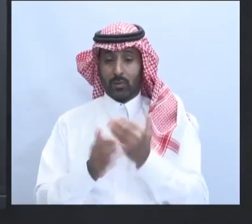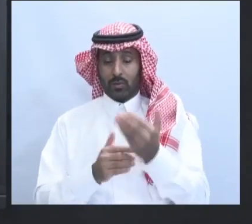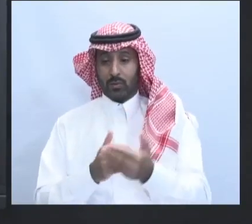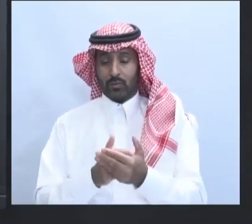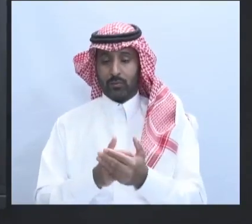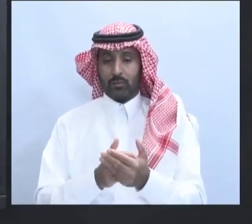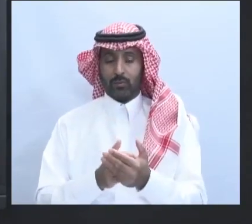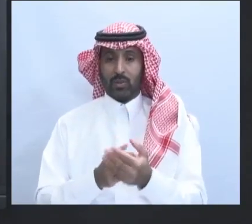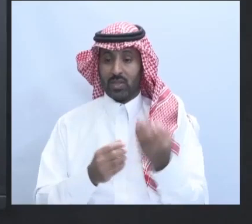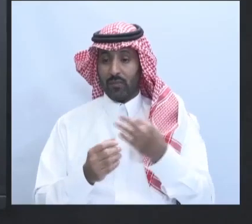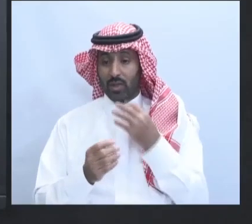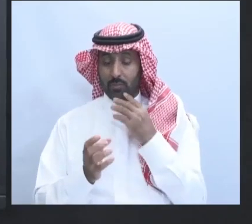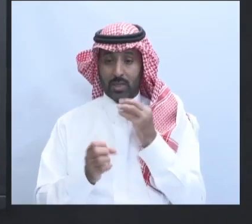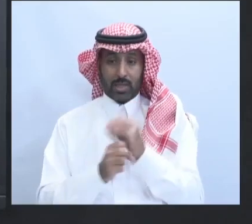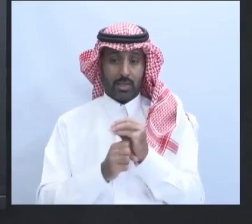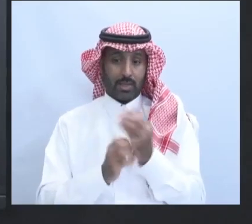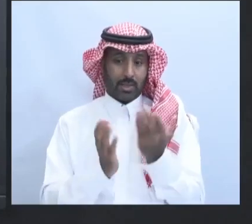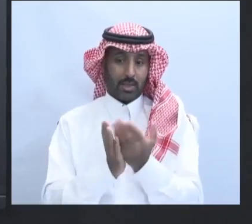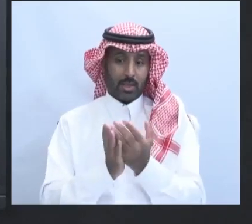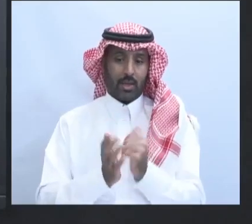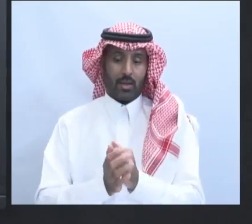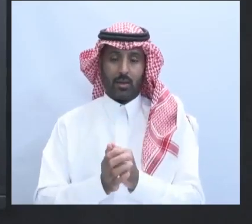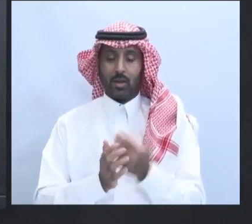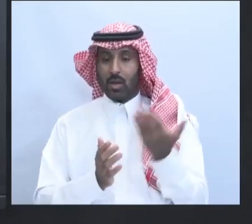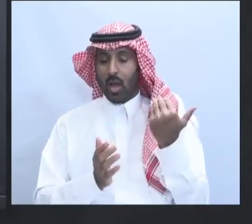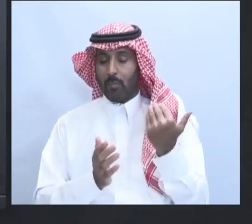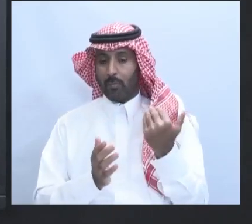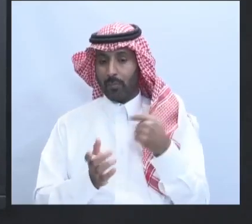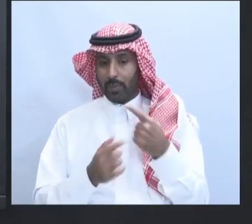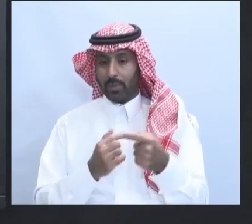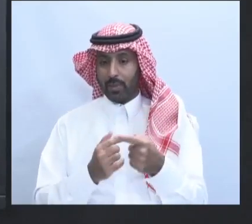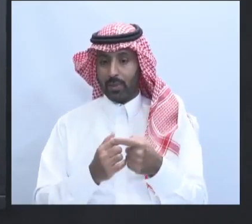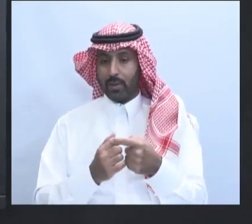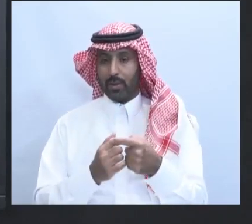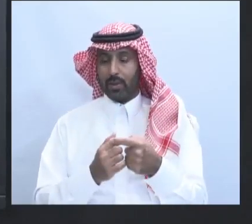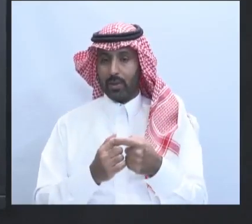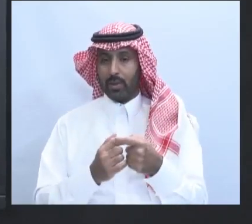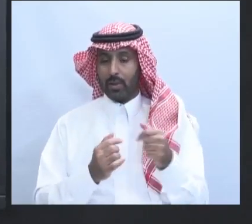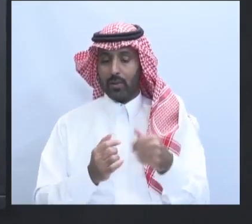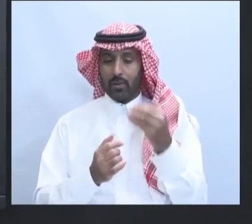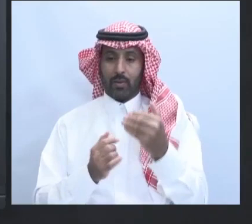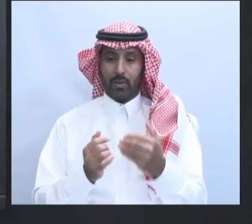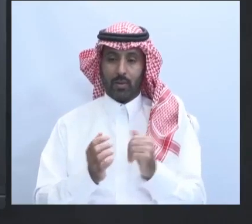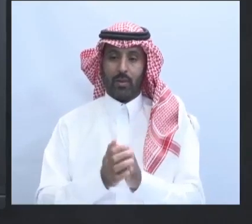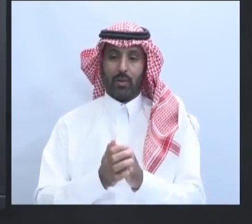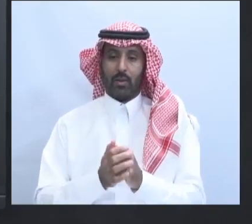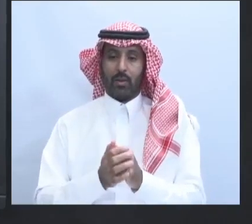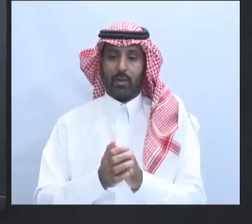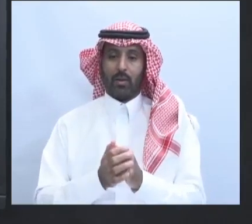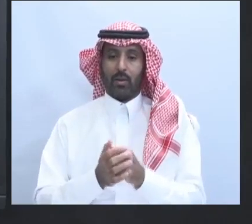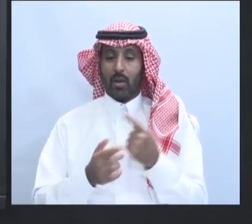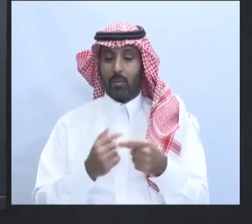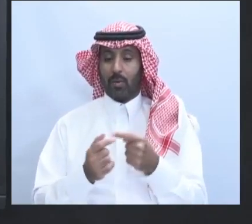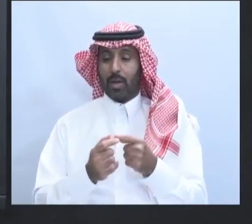حتى نستفيد باذن الله تعالى ولكن قبل ان ناتي واياكم على محاور درسنا يحصل بنا ان نستعرض